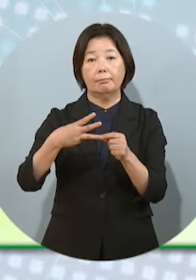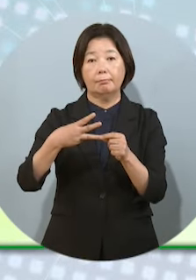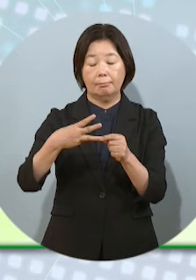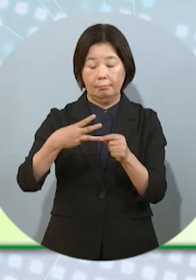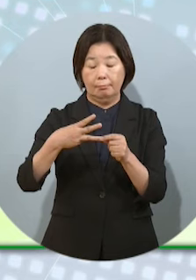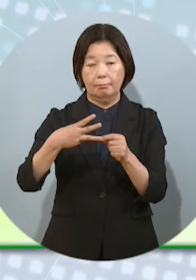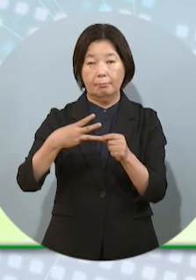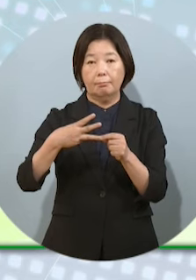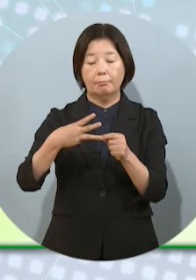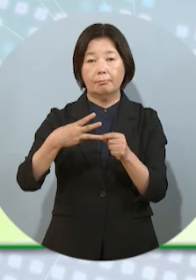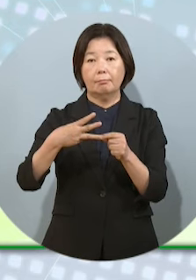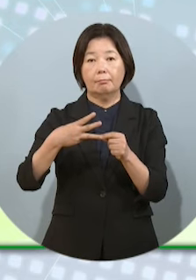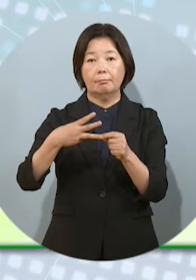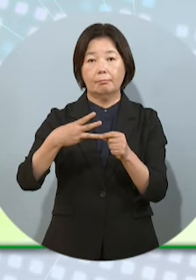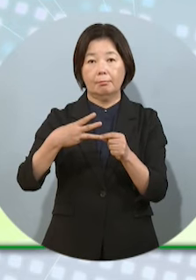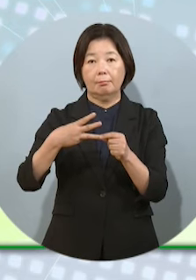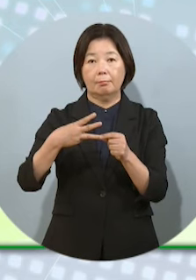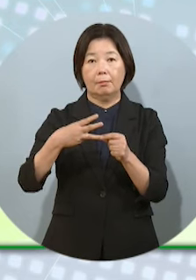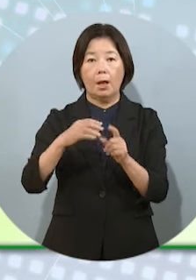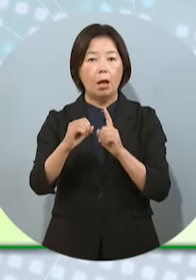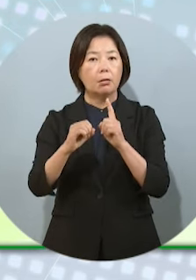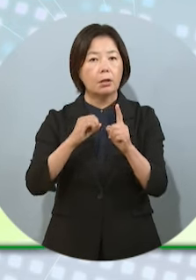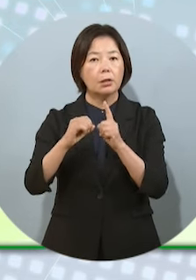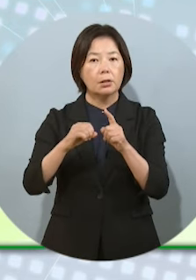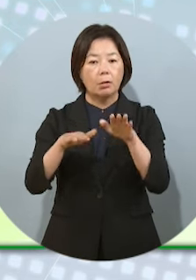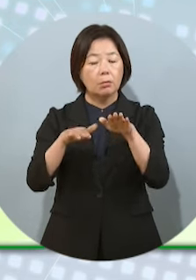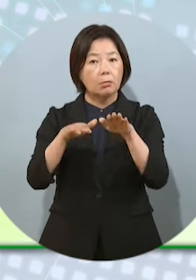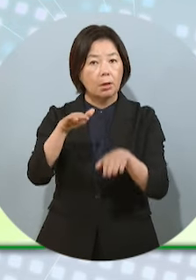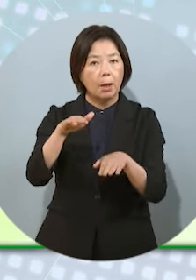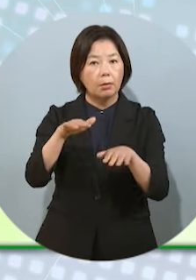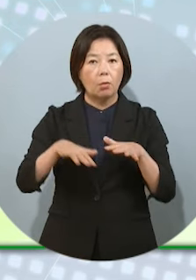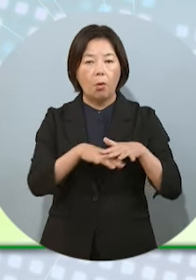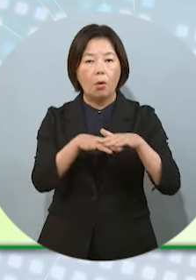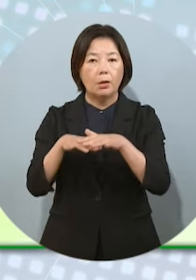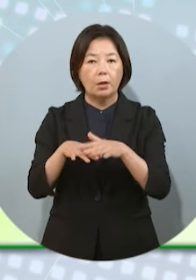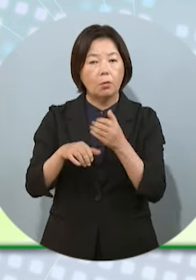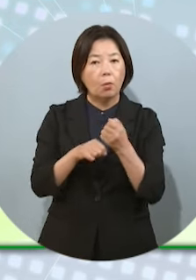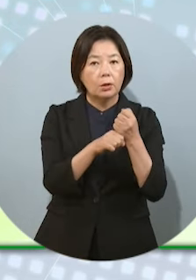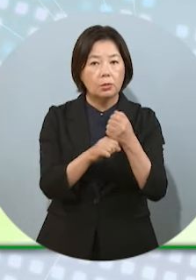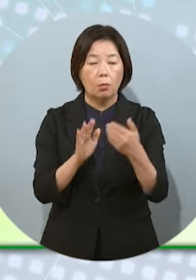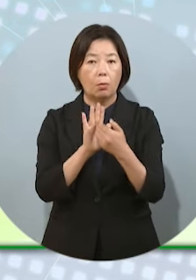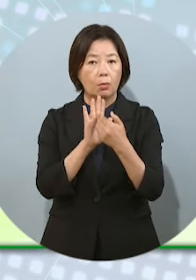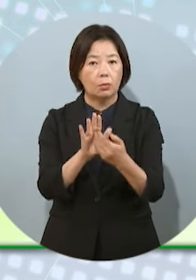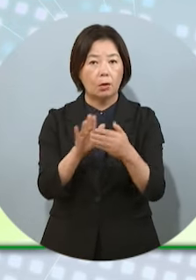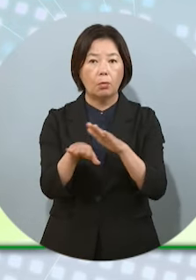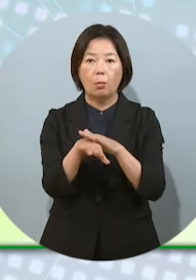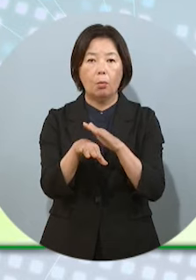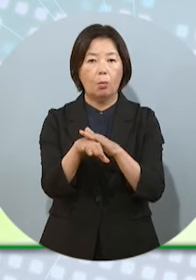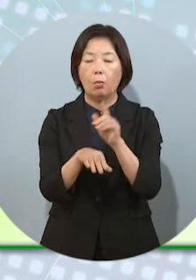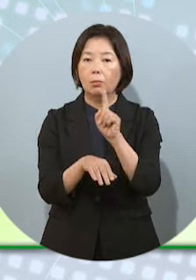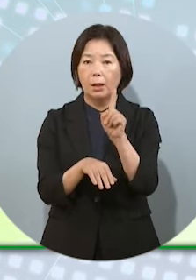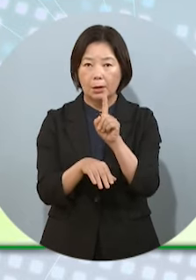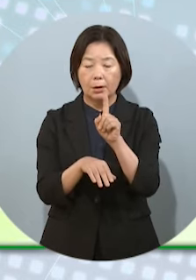そして3つ目は、デジタルデバイドとネット依存を防ぐにはです。